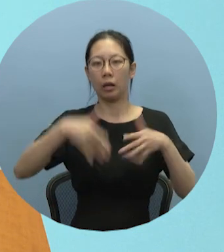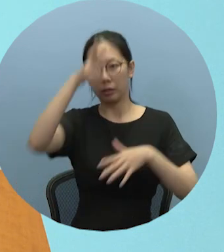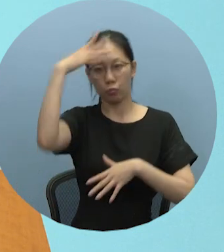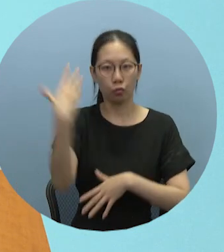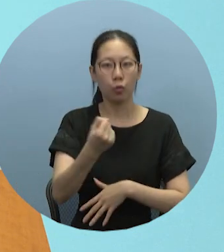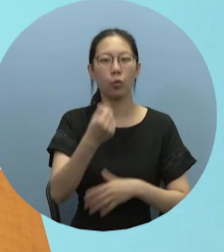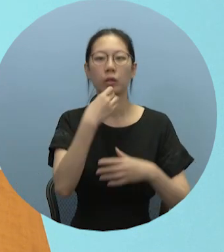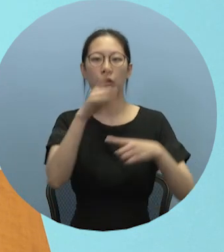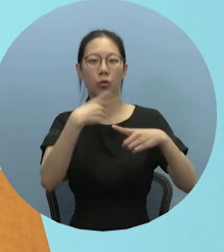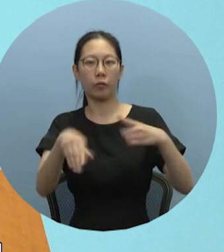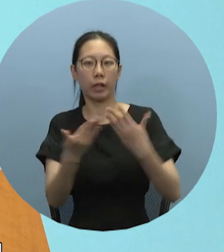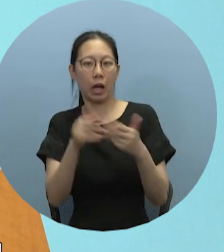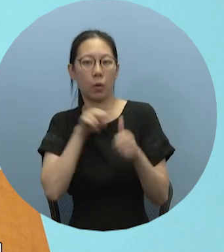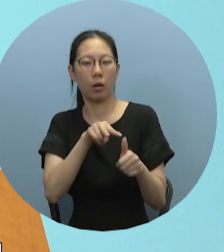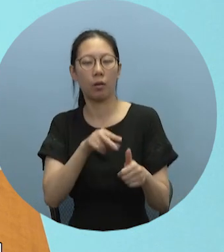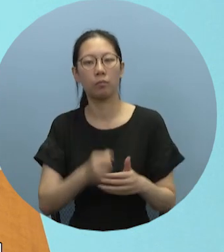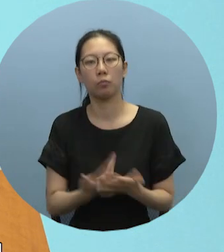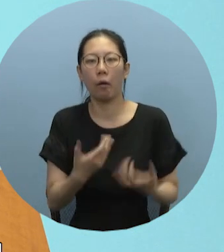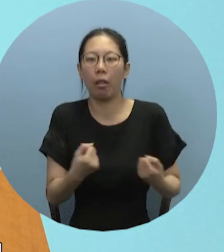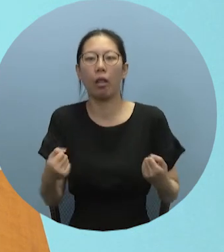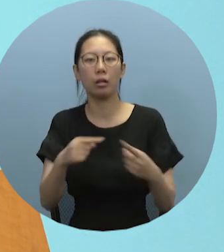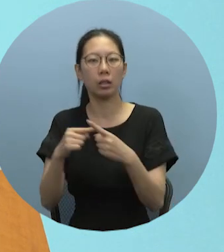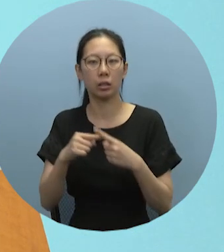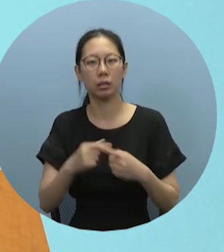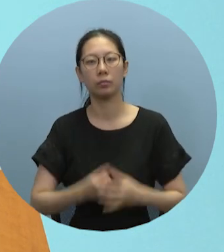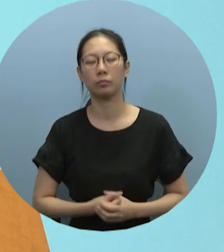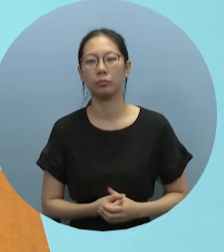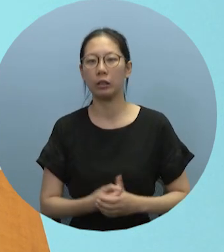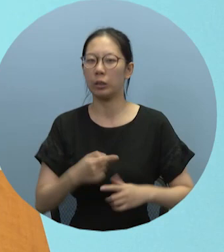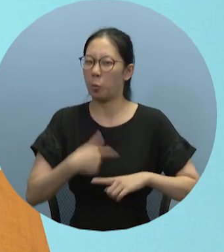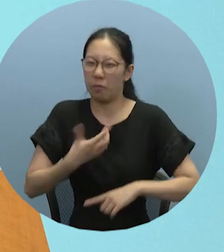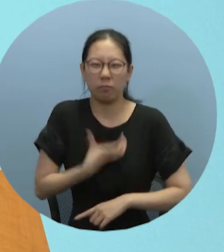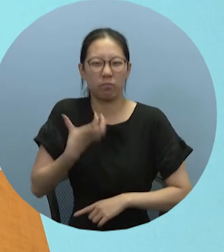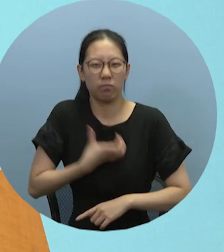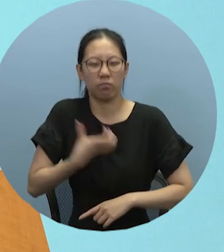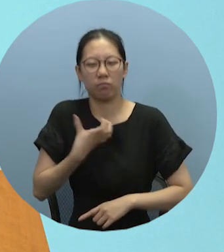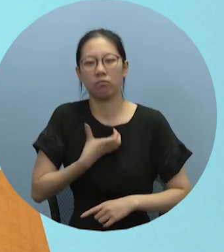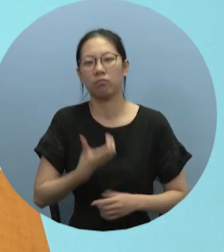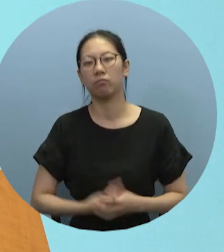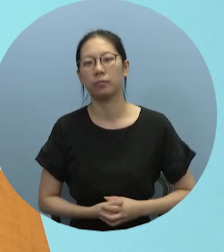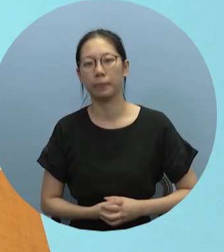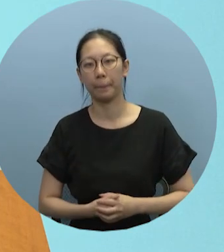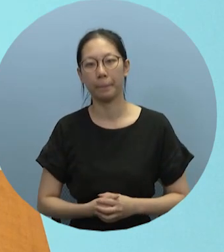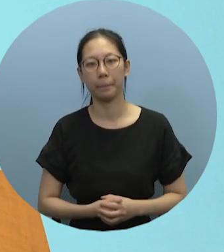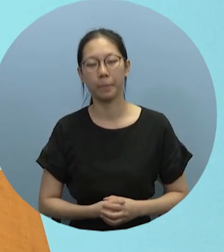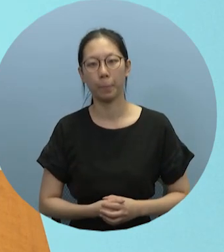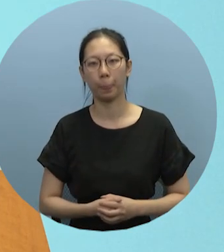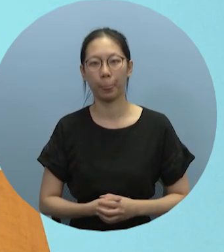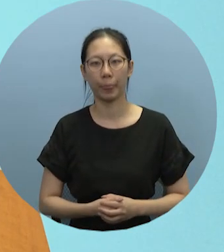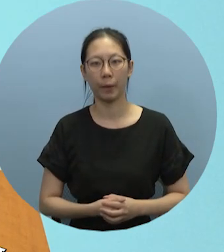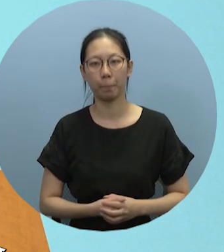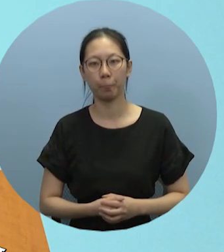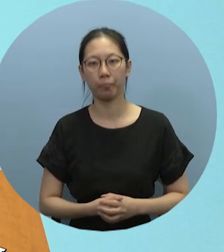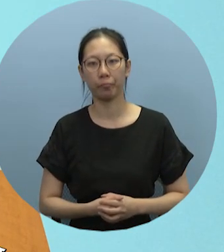監，甚至作為一個普通市民，我都非常憤怒，亦都有些對於我們的大